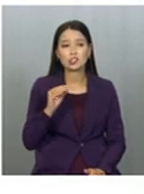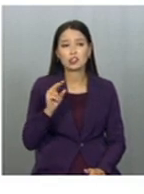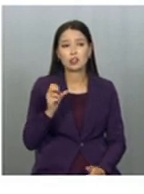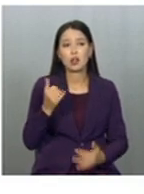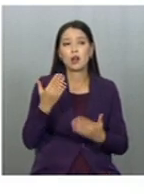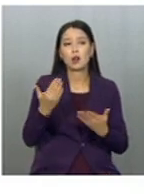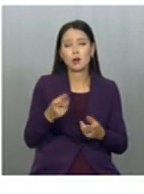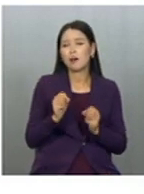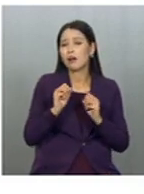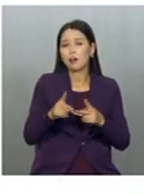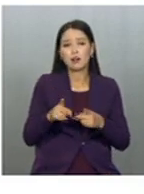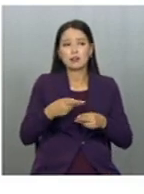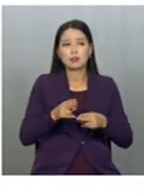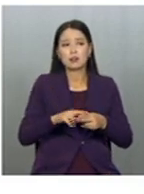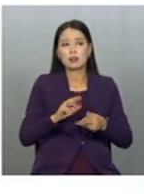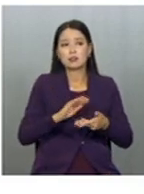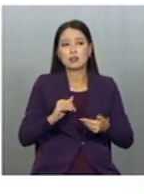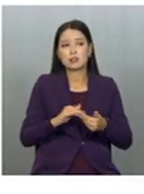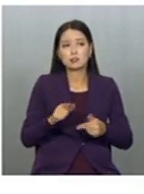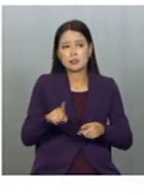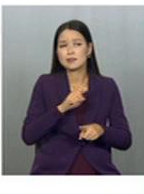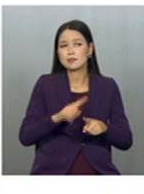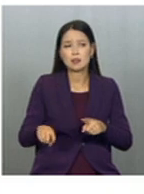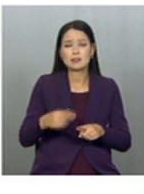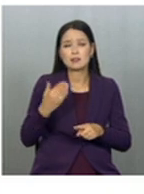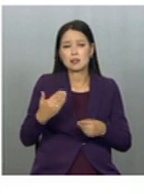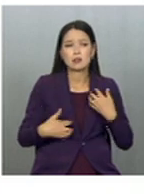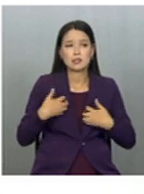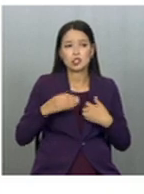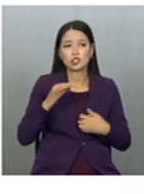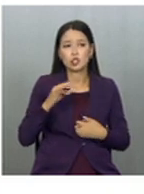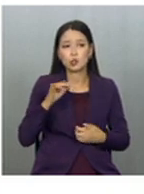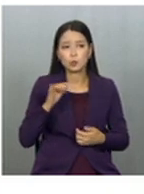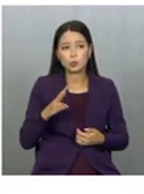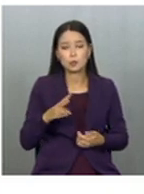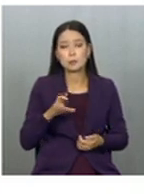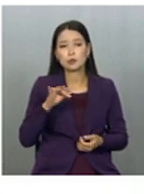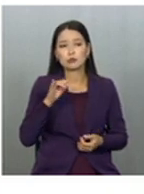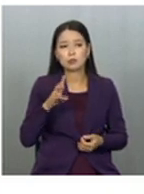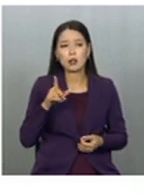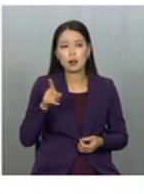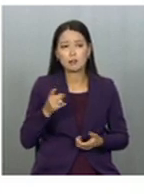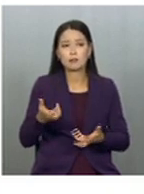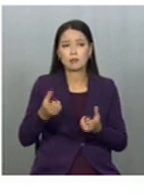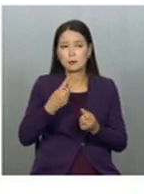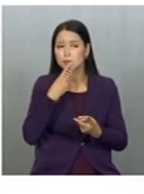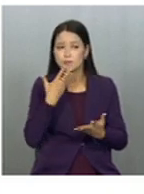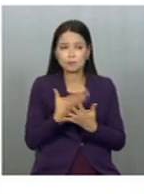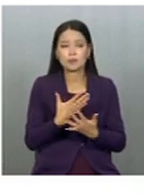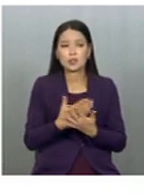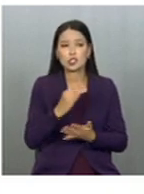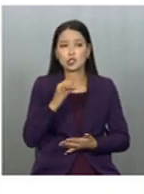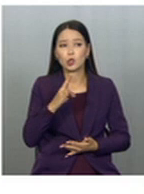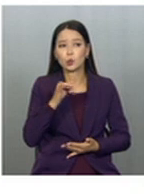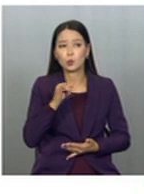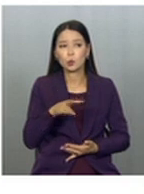шақырады, жиенқұл тез келсін деп ақырады. Біржанға алдырт, көрсет жиенқұлды, кім сырттан мен шықты мал